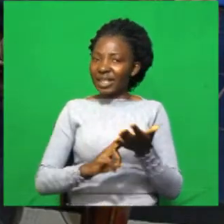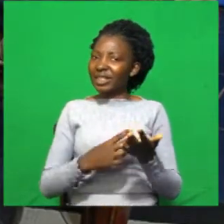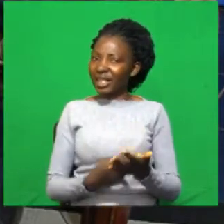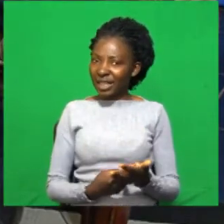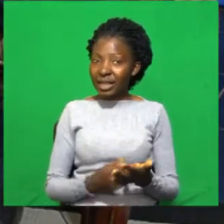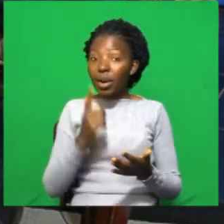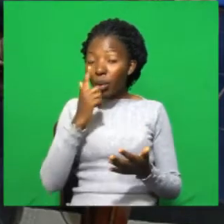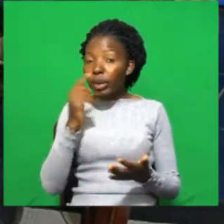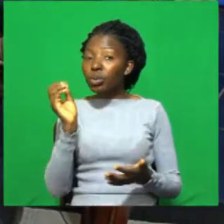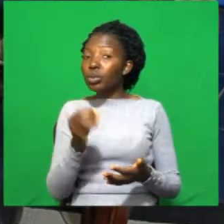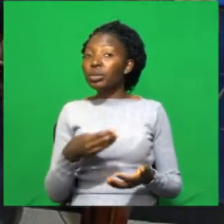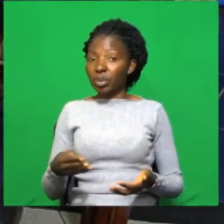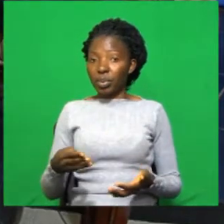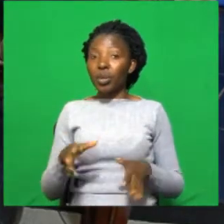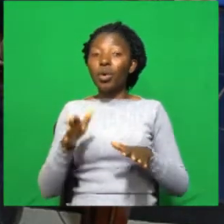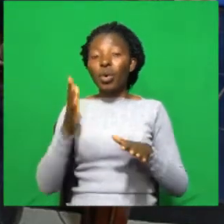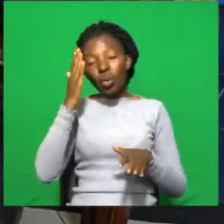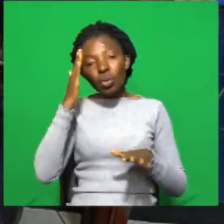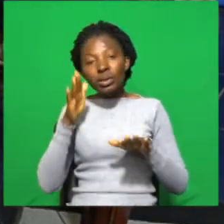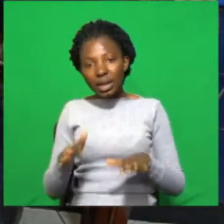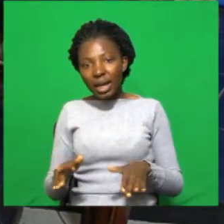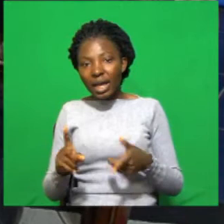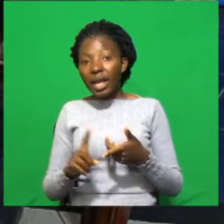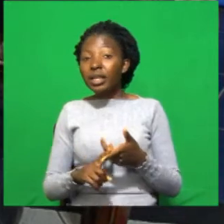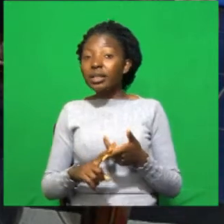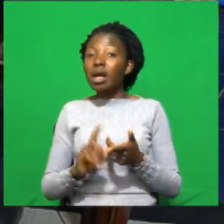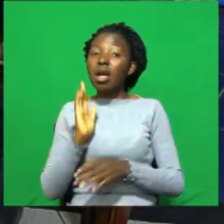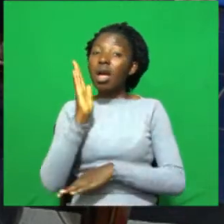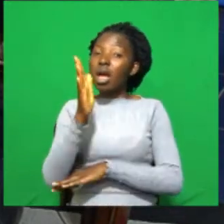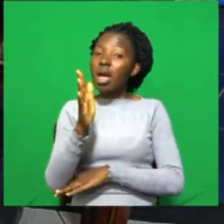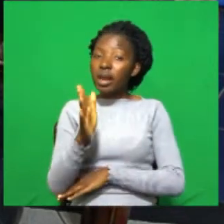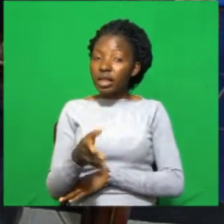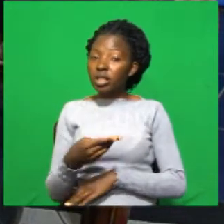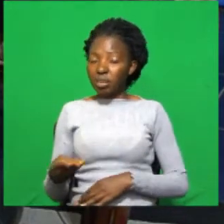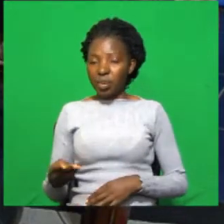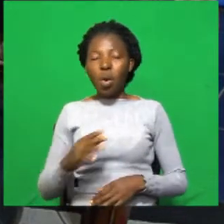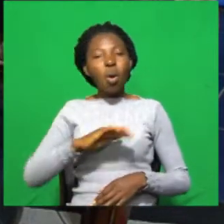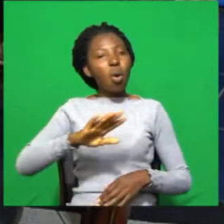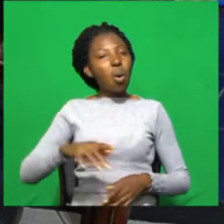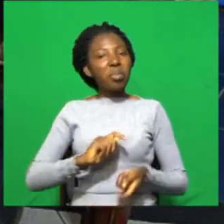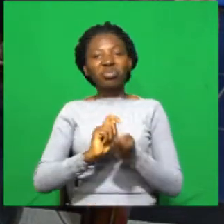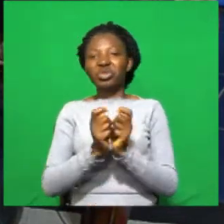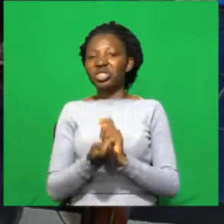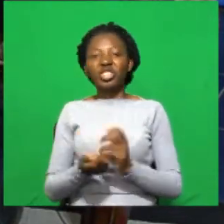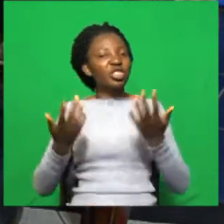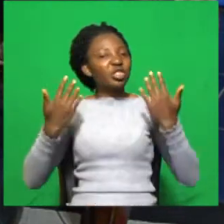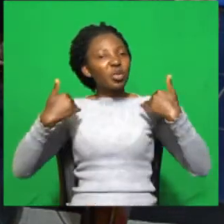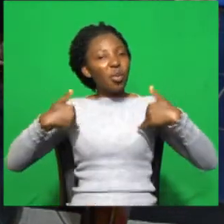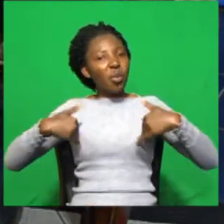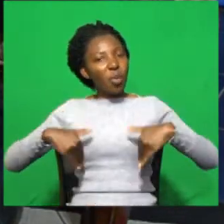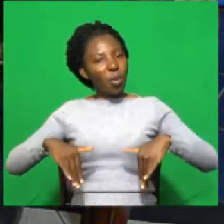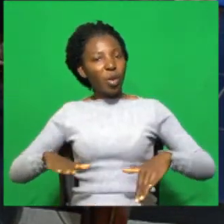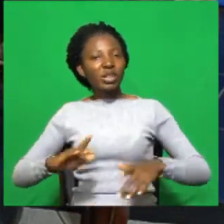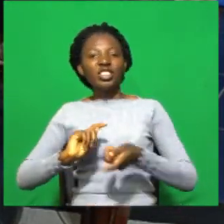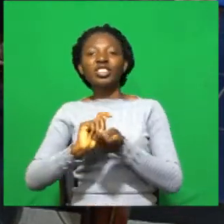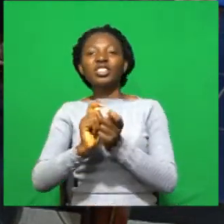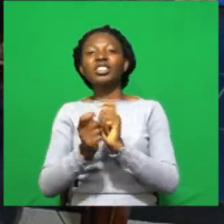vatsvene vakafa nevapenyu vatsvene vese vachashandurwa, kureva kuti they are going to be